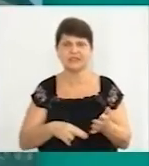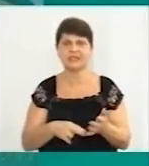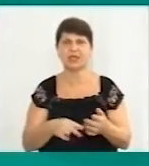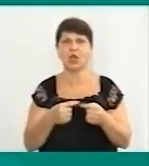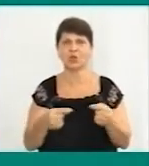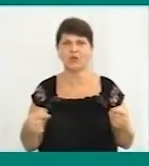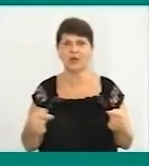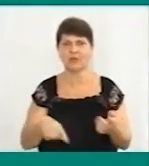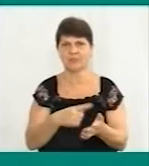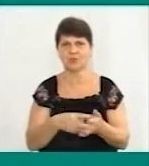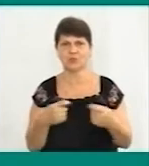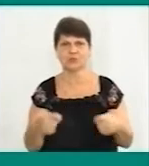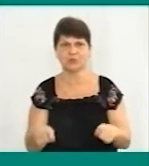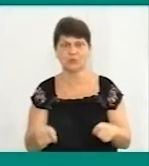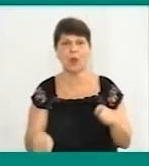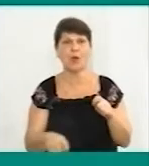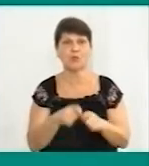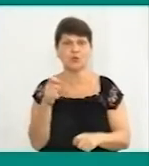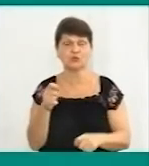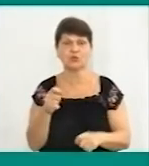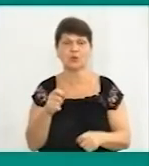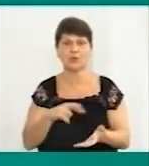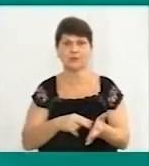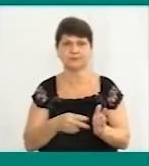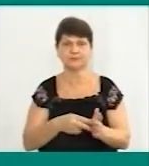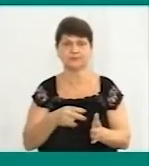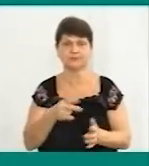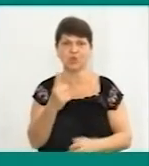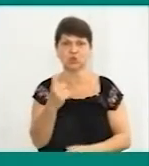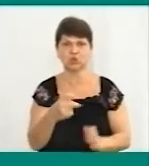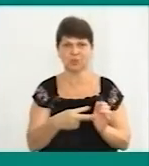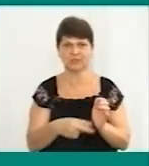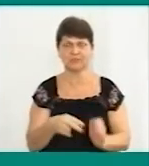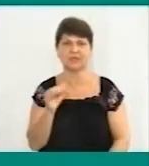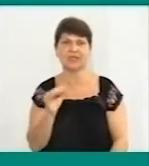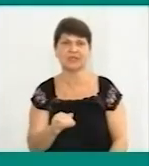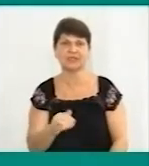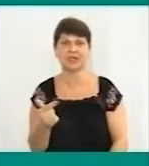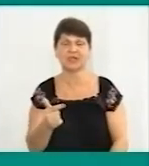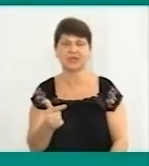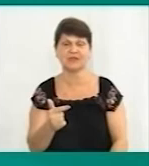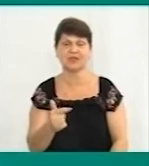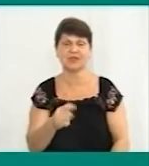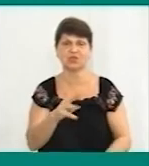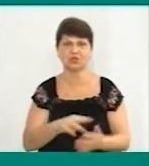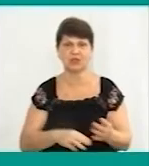метою збуту. За це порушення передбачено до 170 тисяч гривень штрафу, каже вихованець.